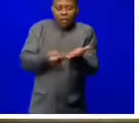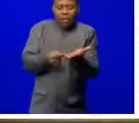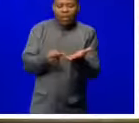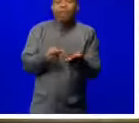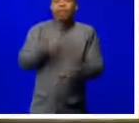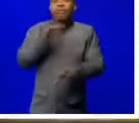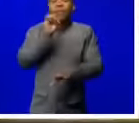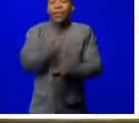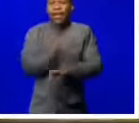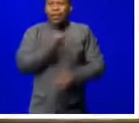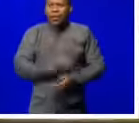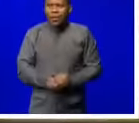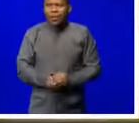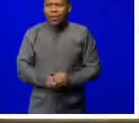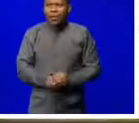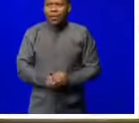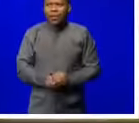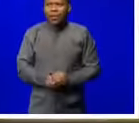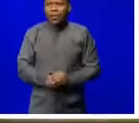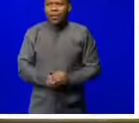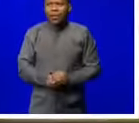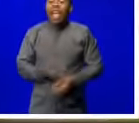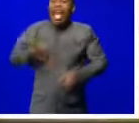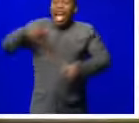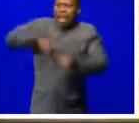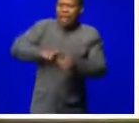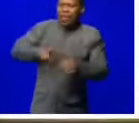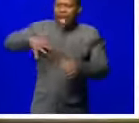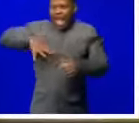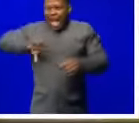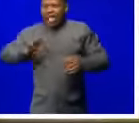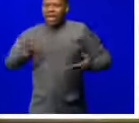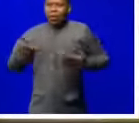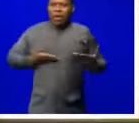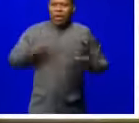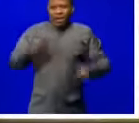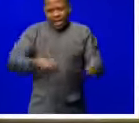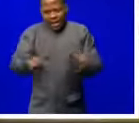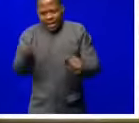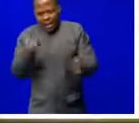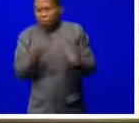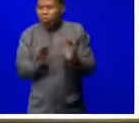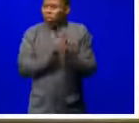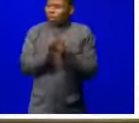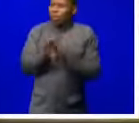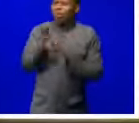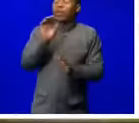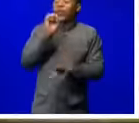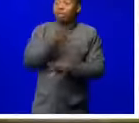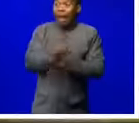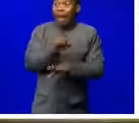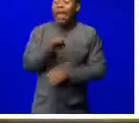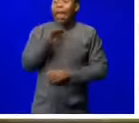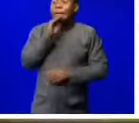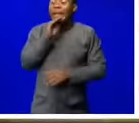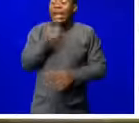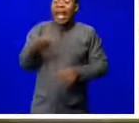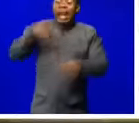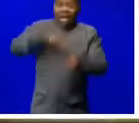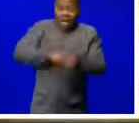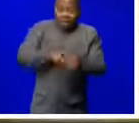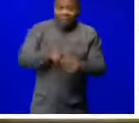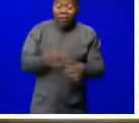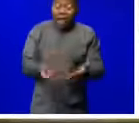sikhone ukuthengisa la online. So ke labanye ke sebacalile vele kuyasita uyabona lokho ukuthi lokho kungasisita lokho